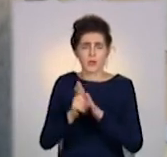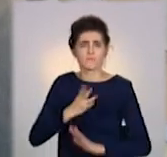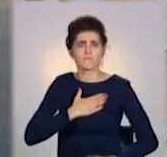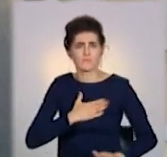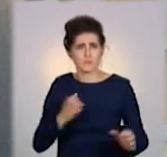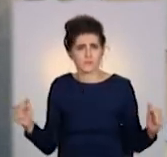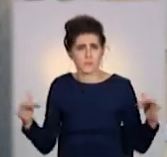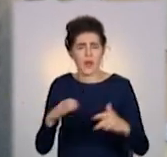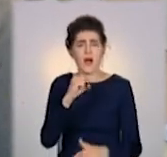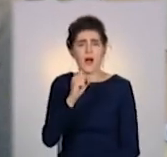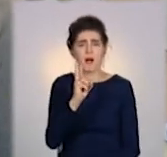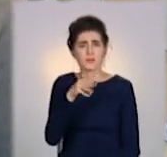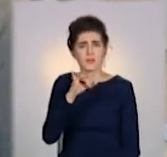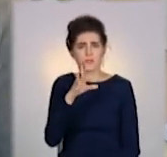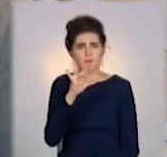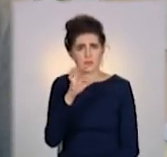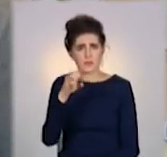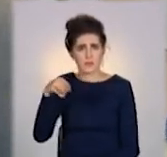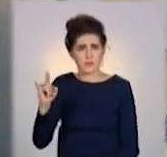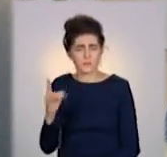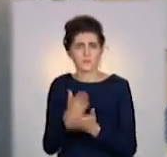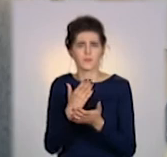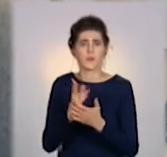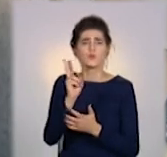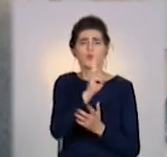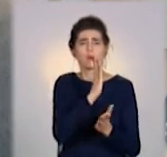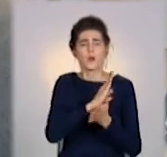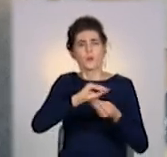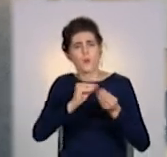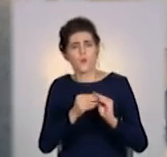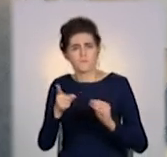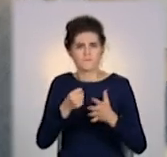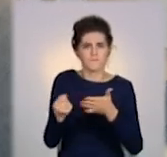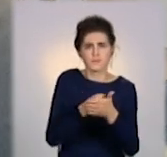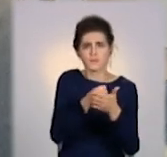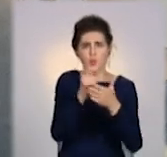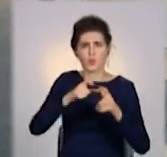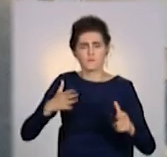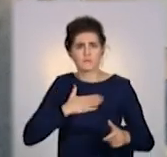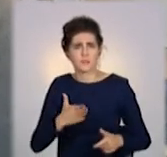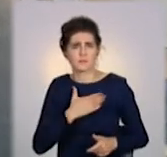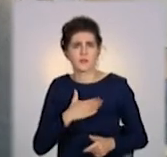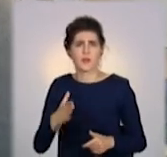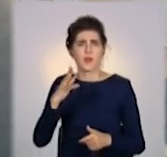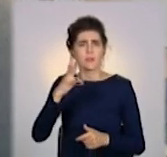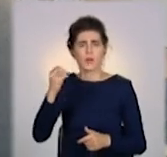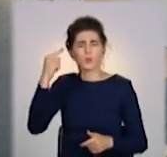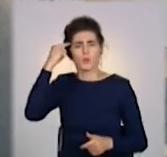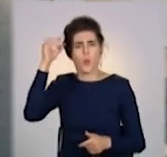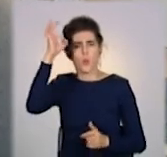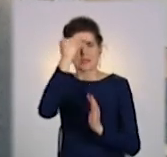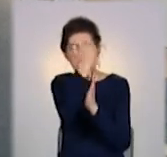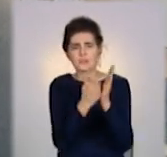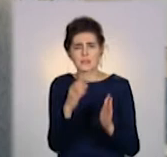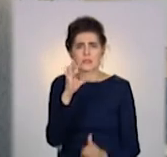є, найбільша їх проблема, як на нашу думку, це те, що організації, вони не думають про системну роботу, вони не думають